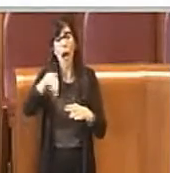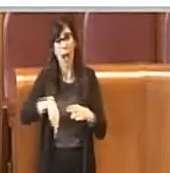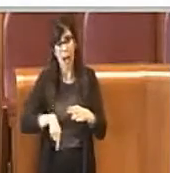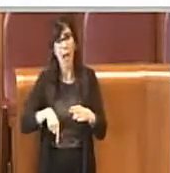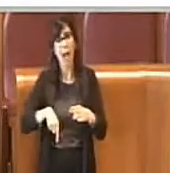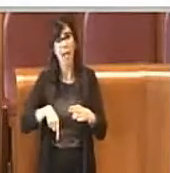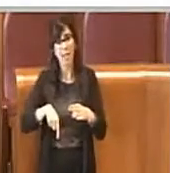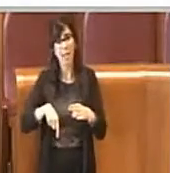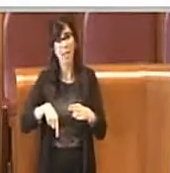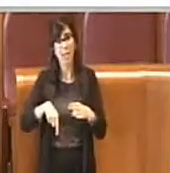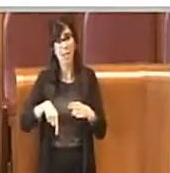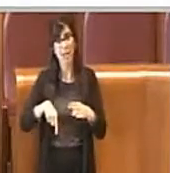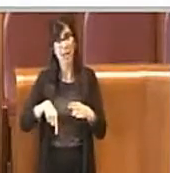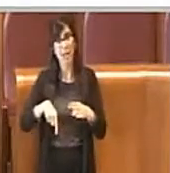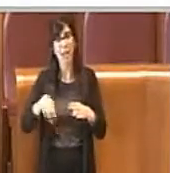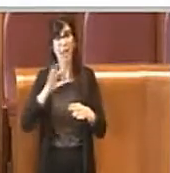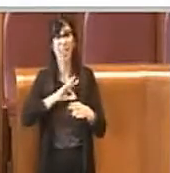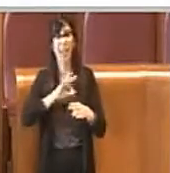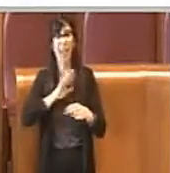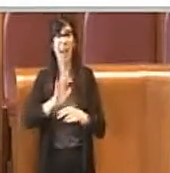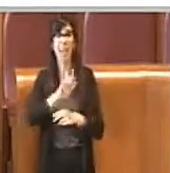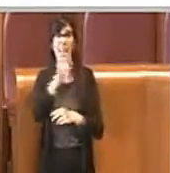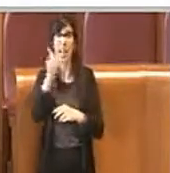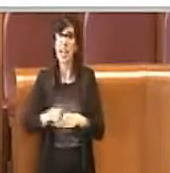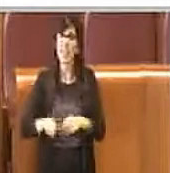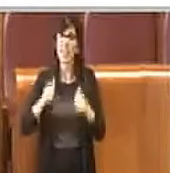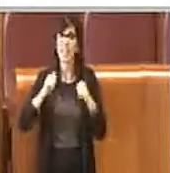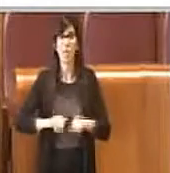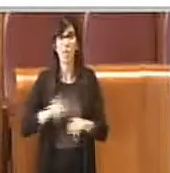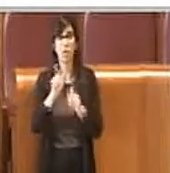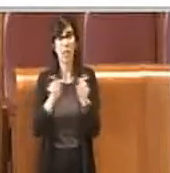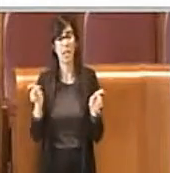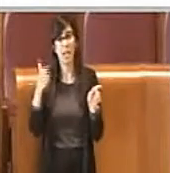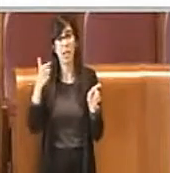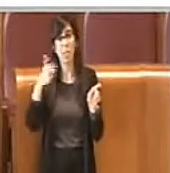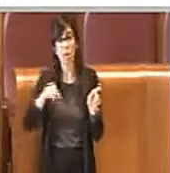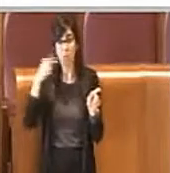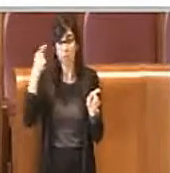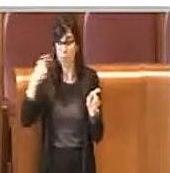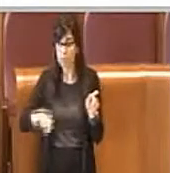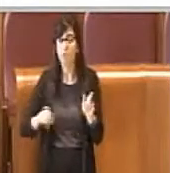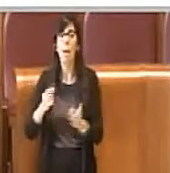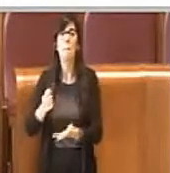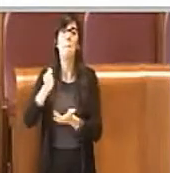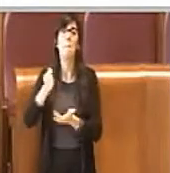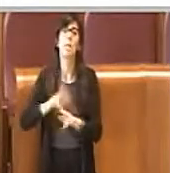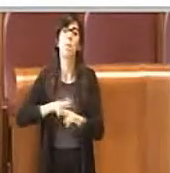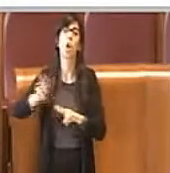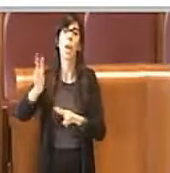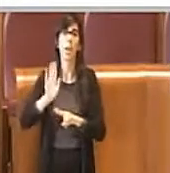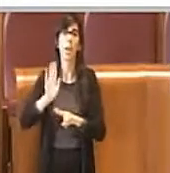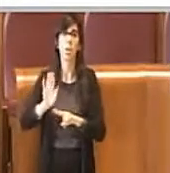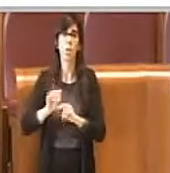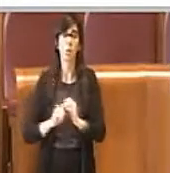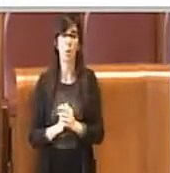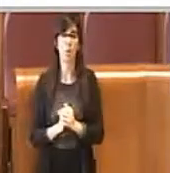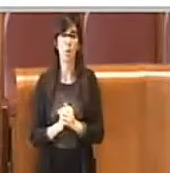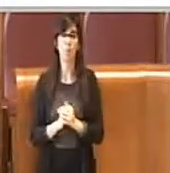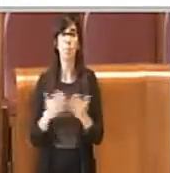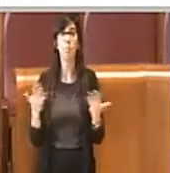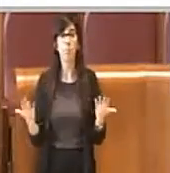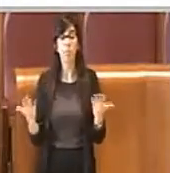logicamente gli italiani, i cittadini italiani, perché questo è patrimonio nazionale. Quindi